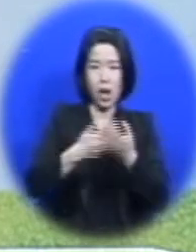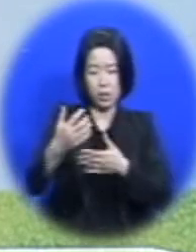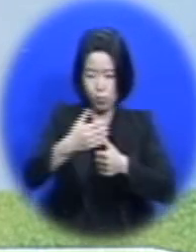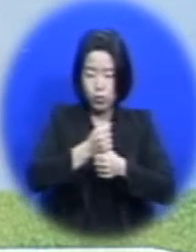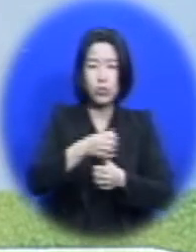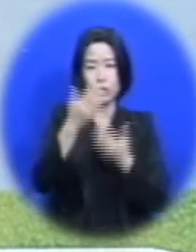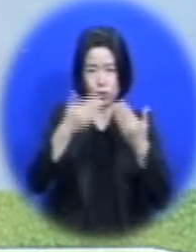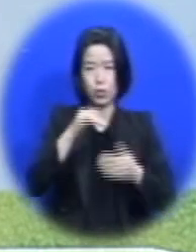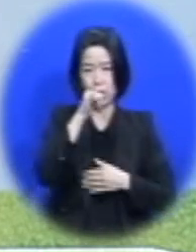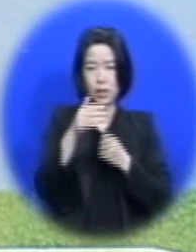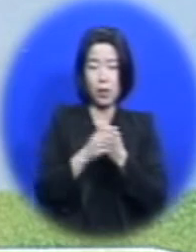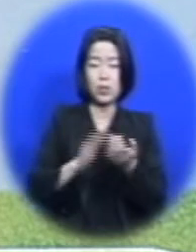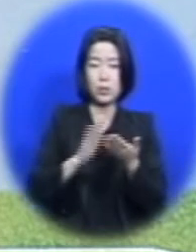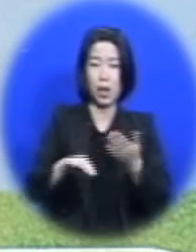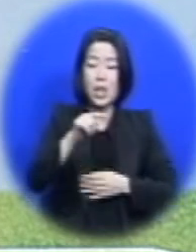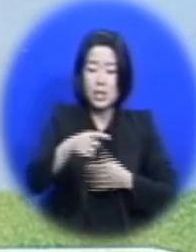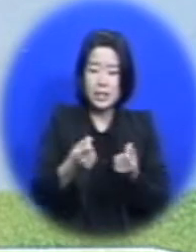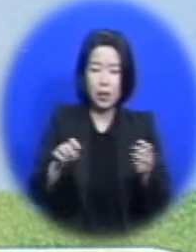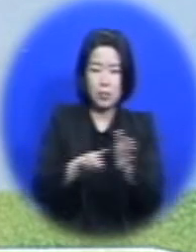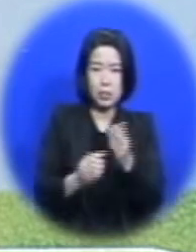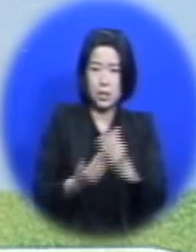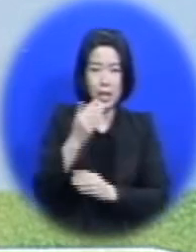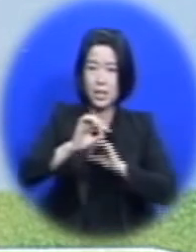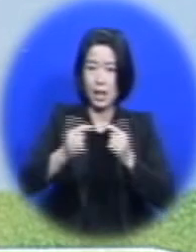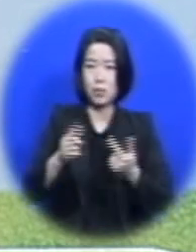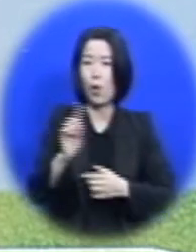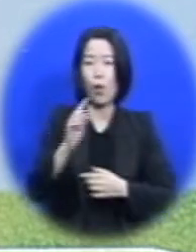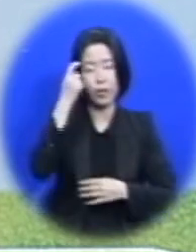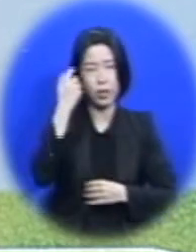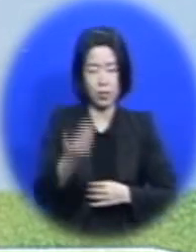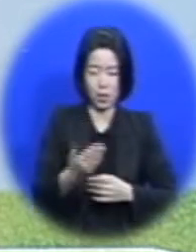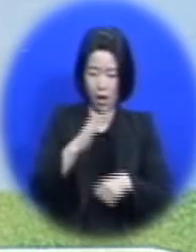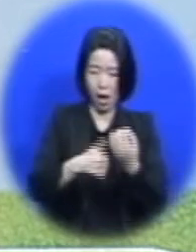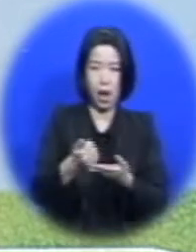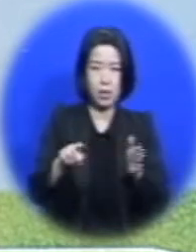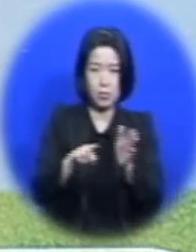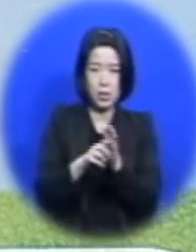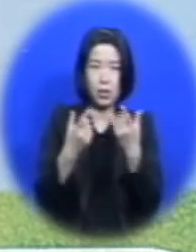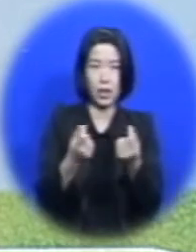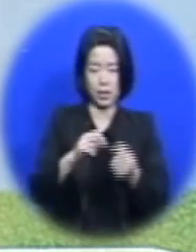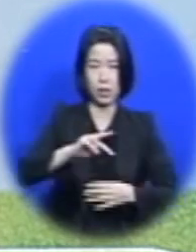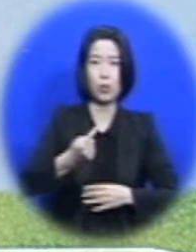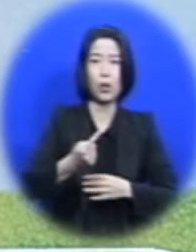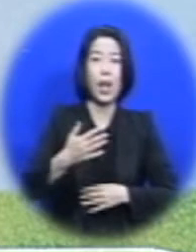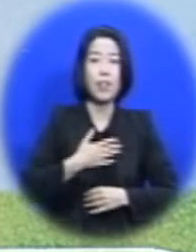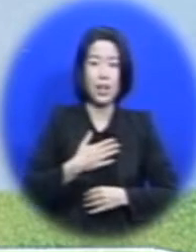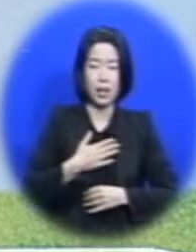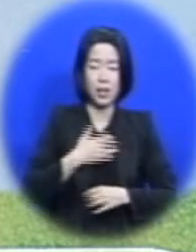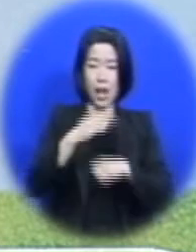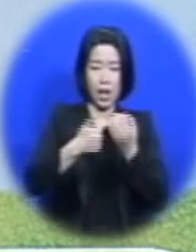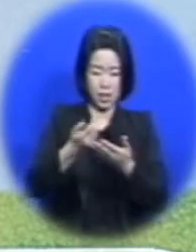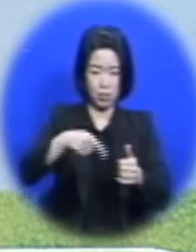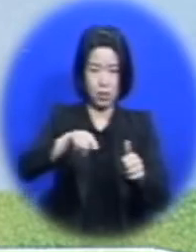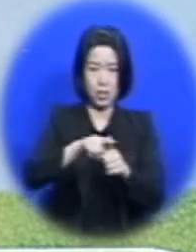데 아 그럼 믿음이 안 생명은 어떡하죠 하나님을 믿는 것 같아도 내게는 하나님을